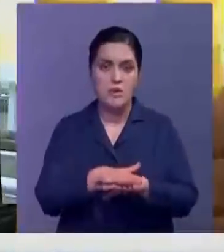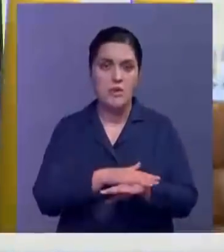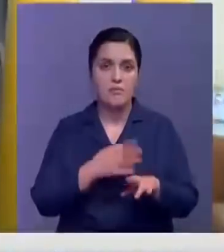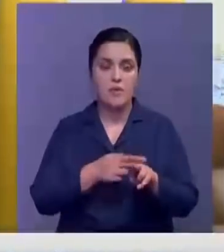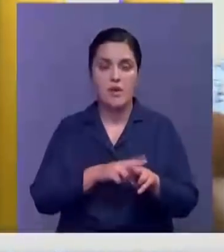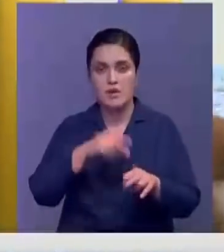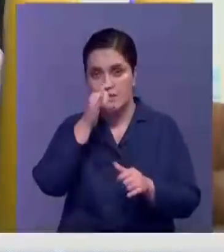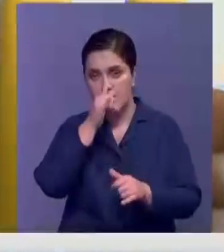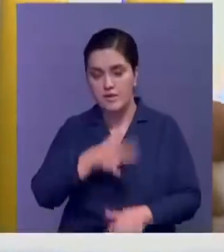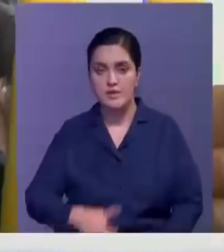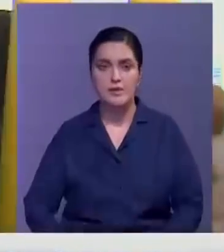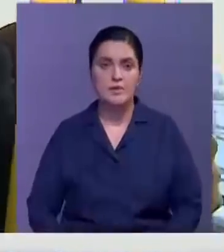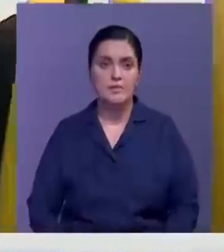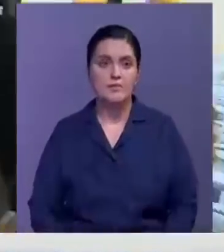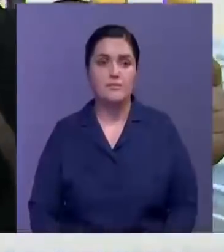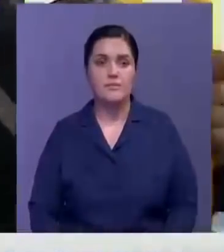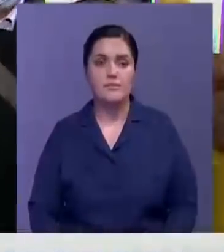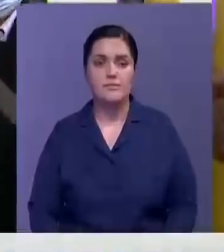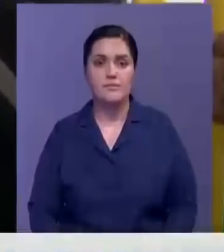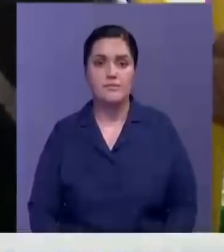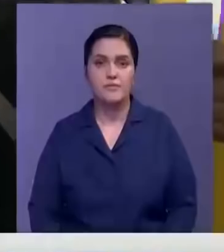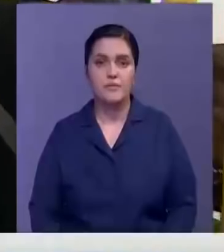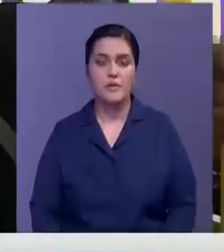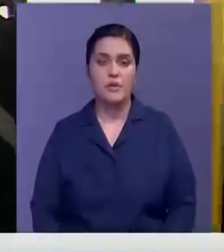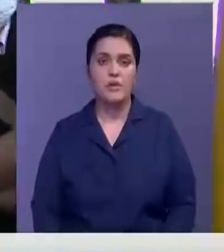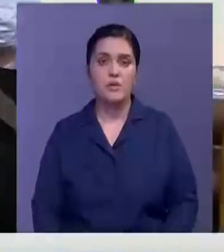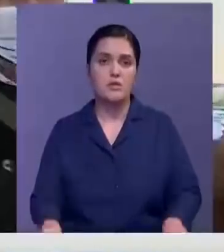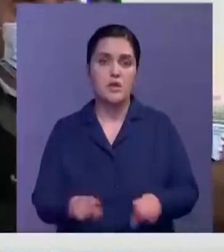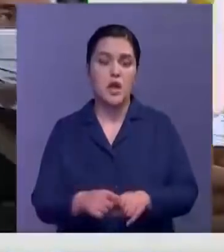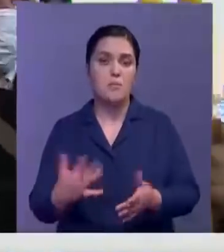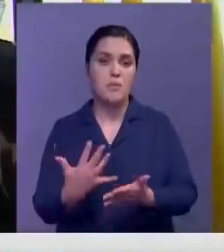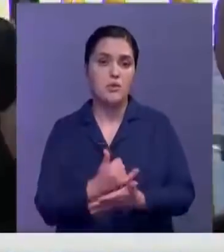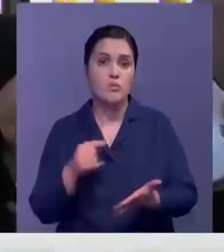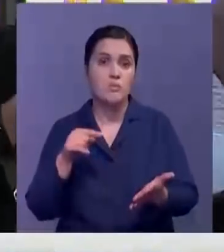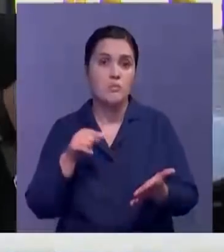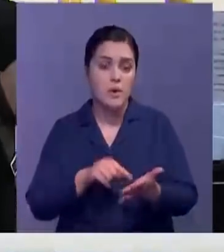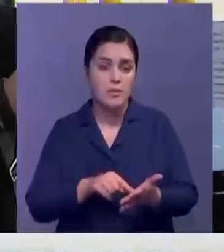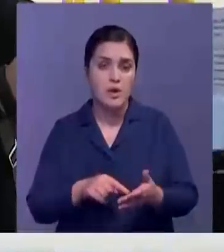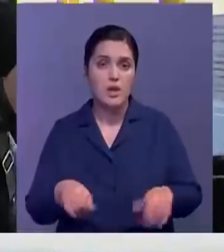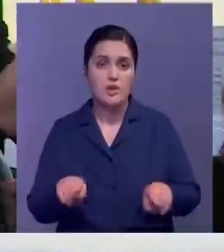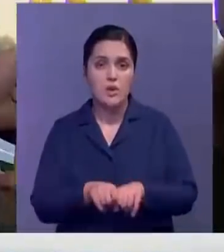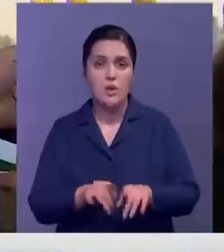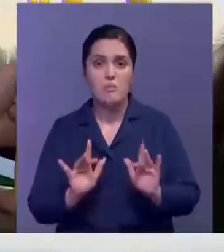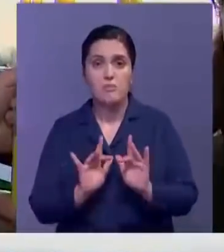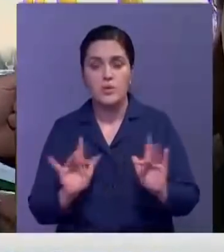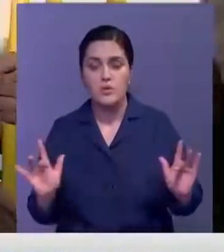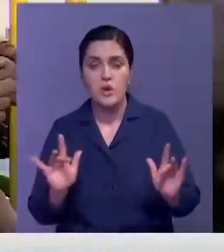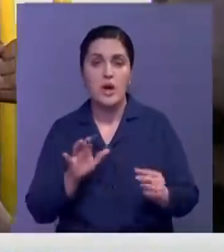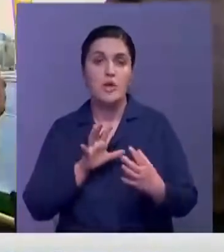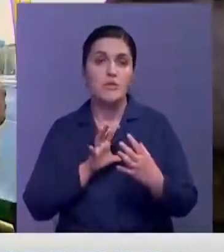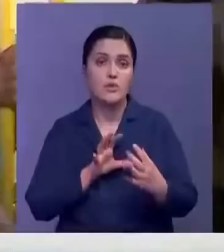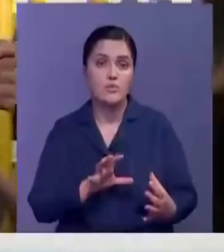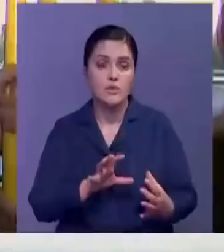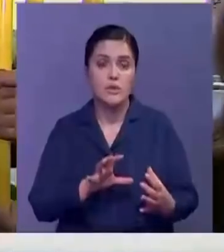говорят, просто так получилось, что мы попали вот в такой пустой автобус, а соблюдать социальную дистанцию